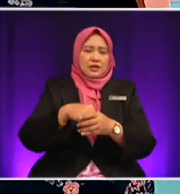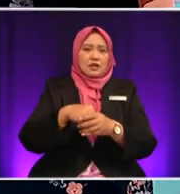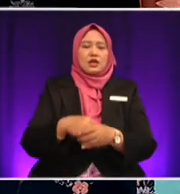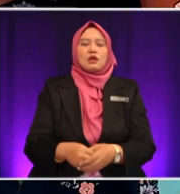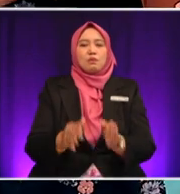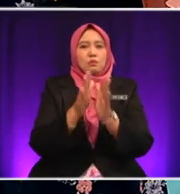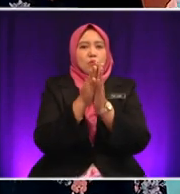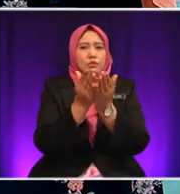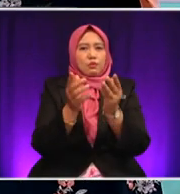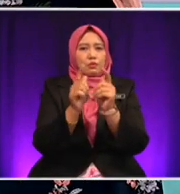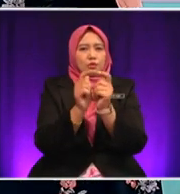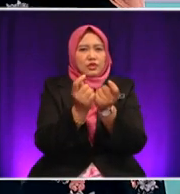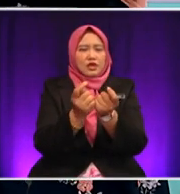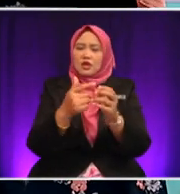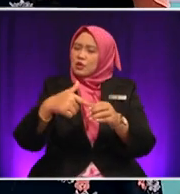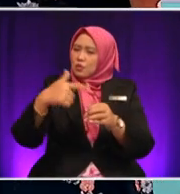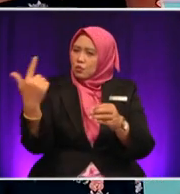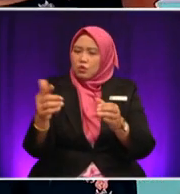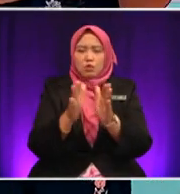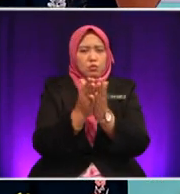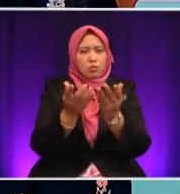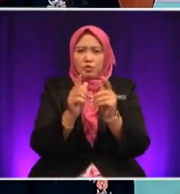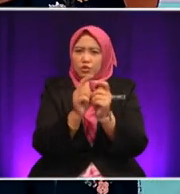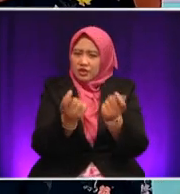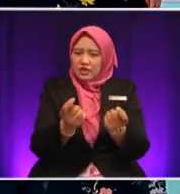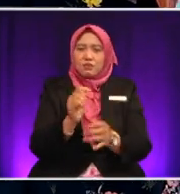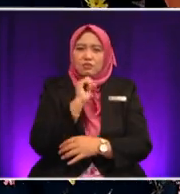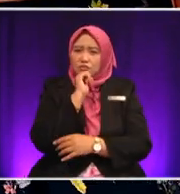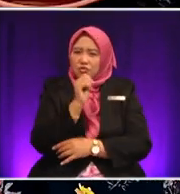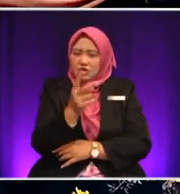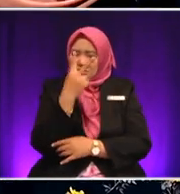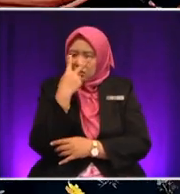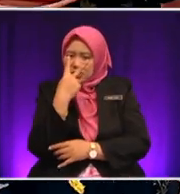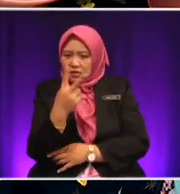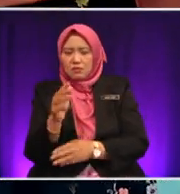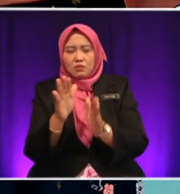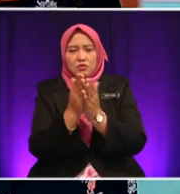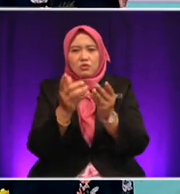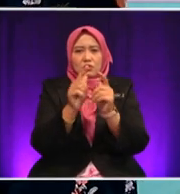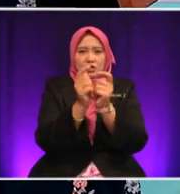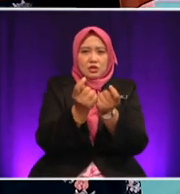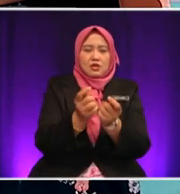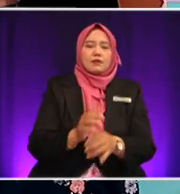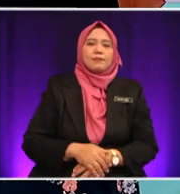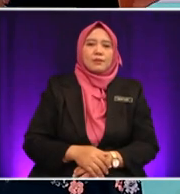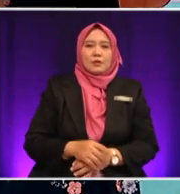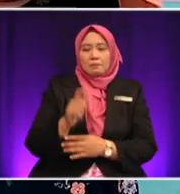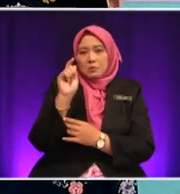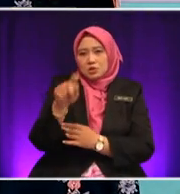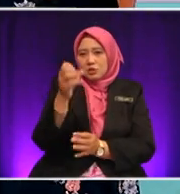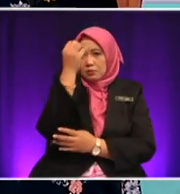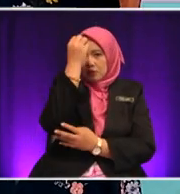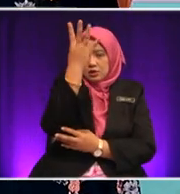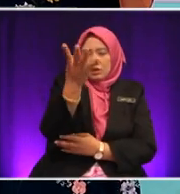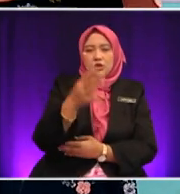keperluan dia Kamu mesti mencari mengulas dan kadang-kadang perlu membentangkan supaya dapat TV